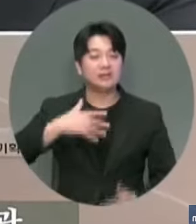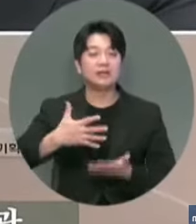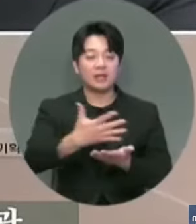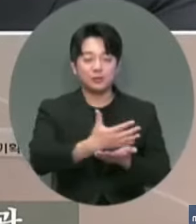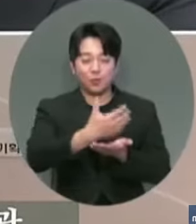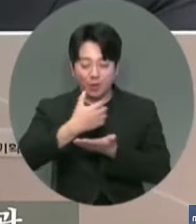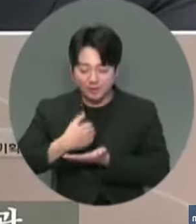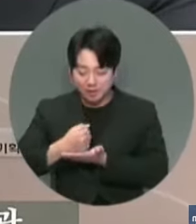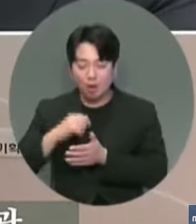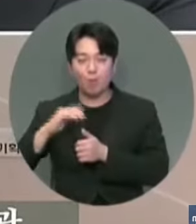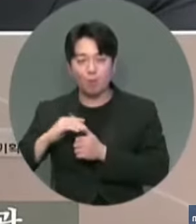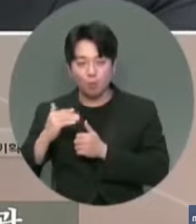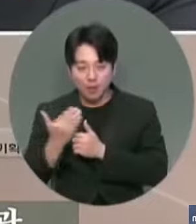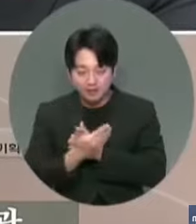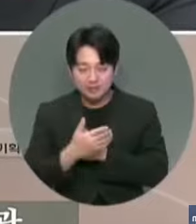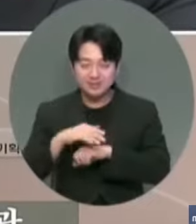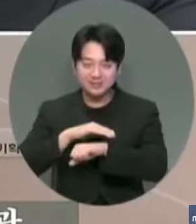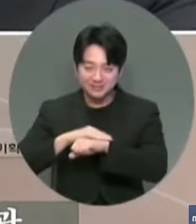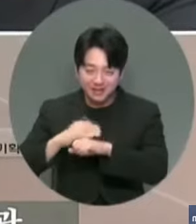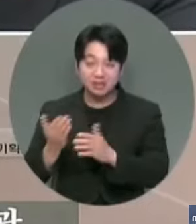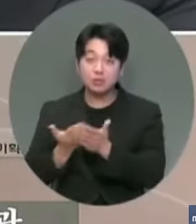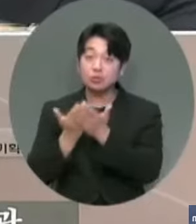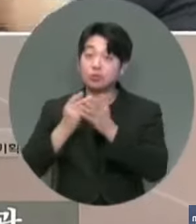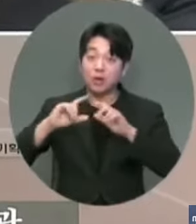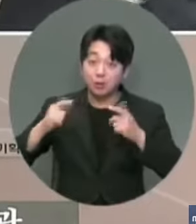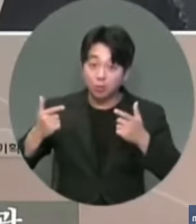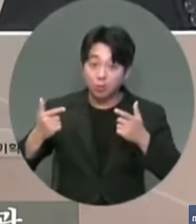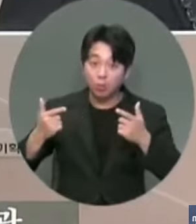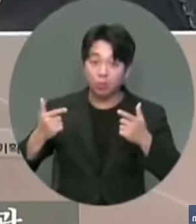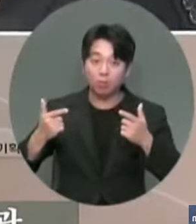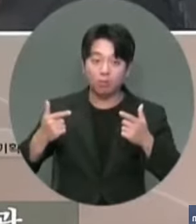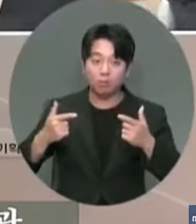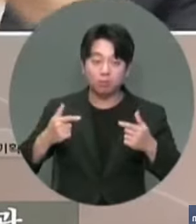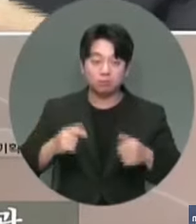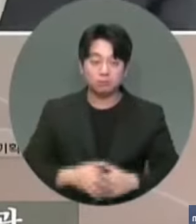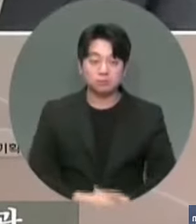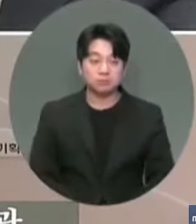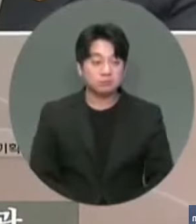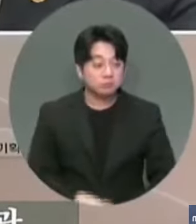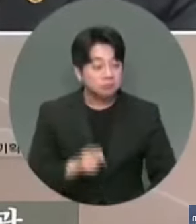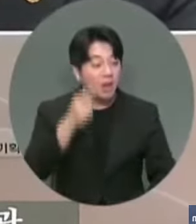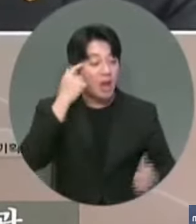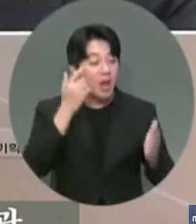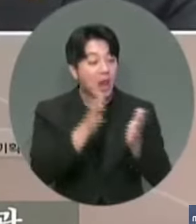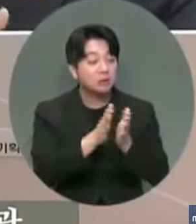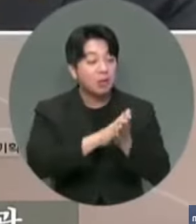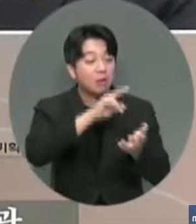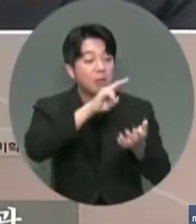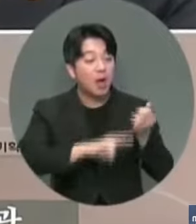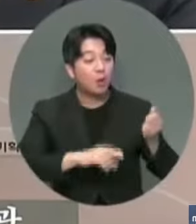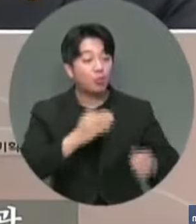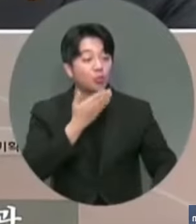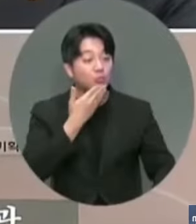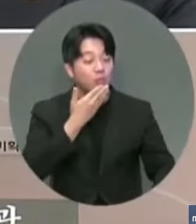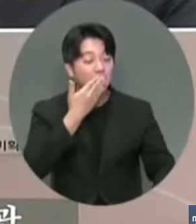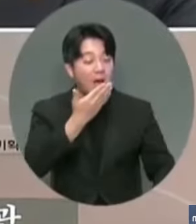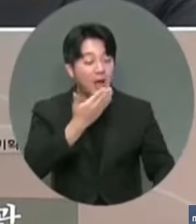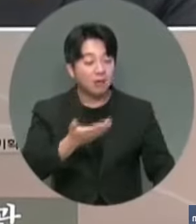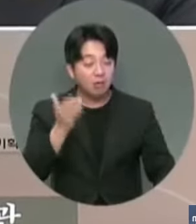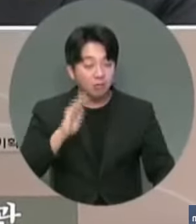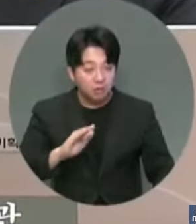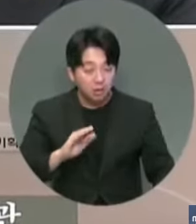해서 하는 것도 아니고 그대로 지금 팔 수 있도록 하면서 또 거기다가 마리당 지원금을 준다.